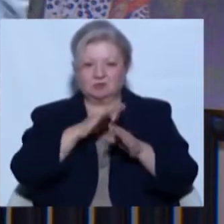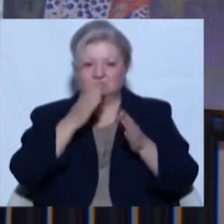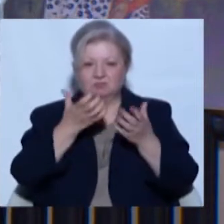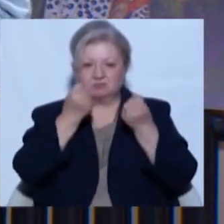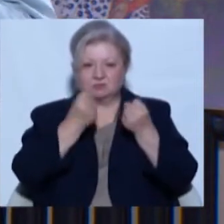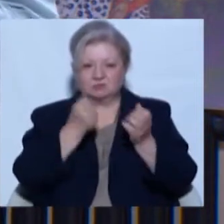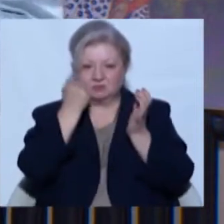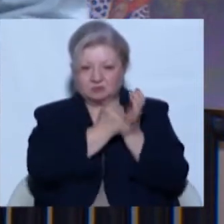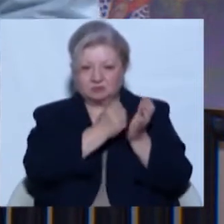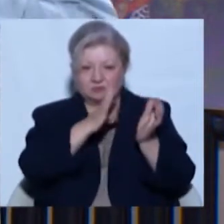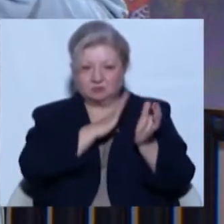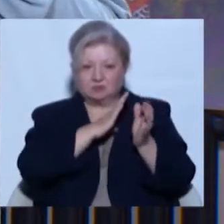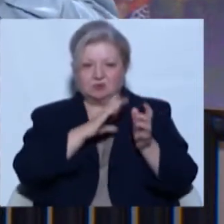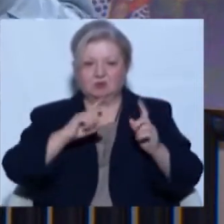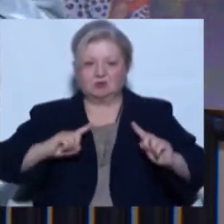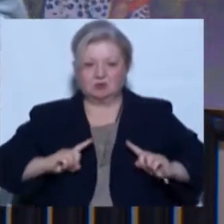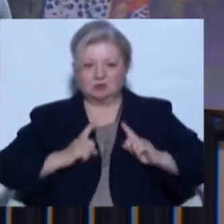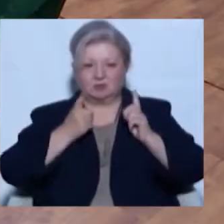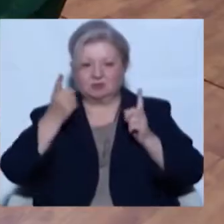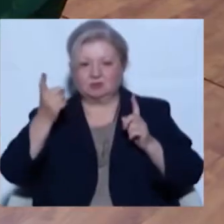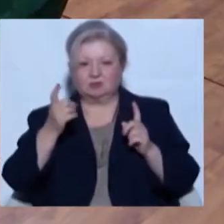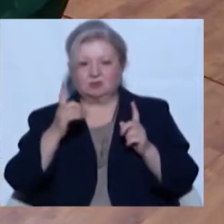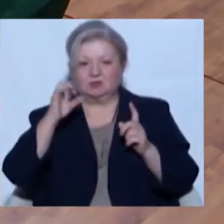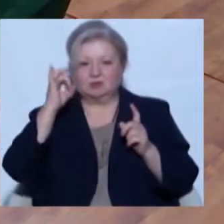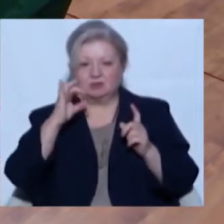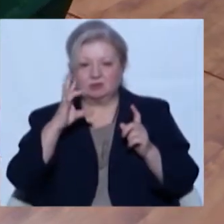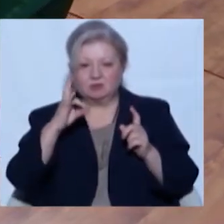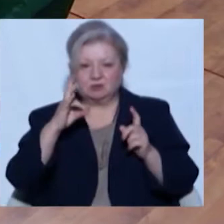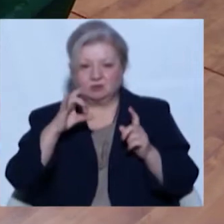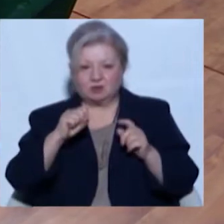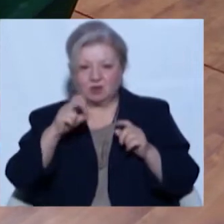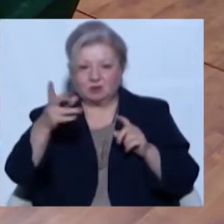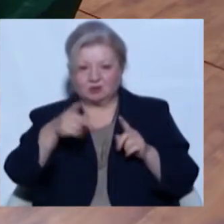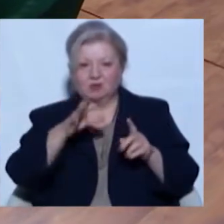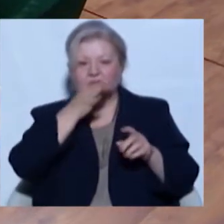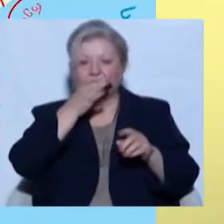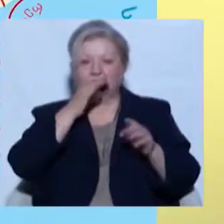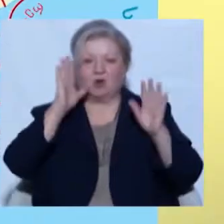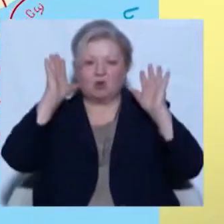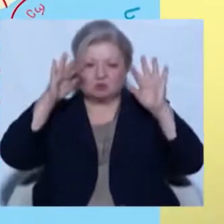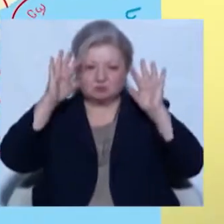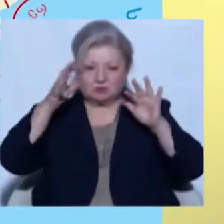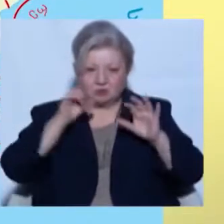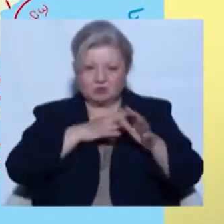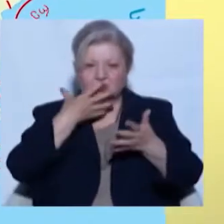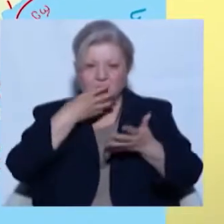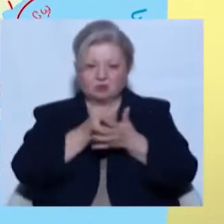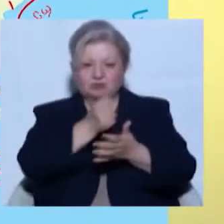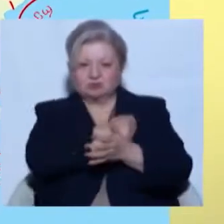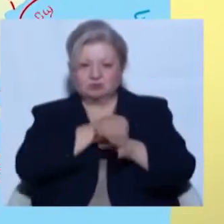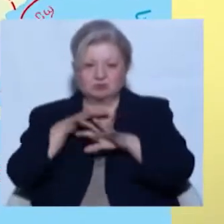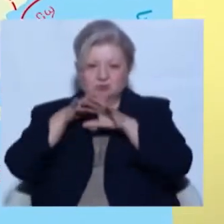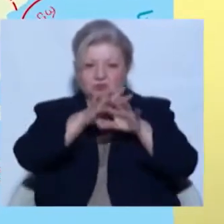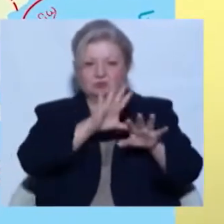მიადგა. განრისხებულმა ჯერ ირანელებმა, შემდეგ უკვე ოსმალებმა აქ საკუთარ ჯარები შემოიყვანეს და იმ